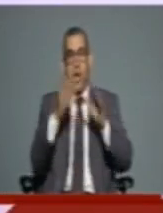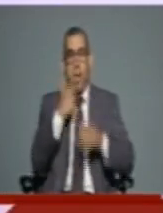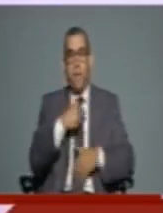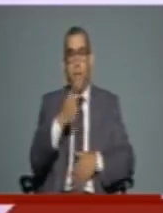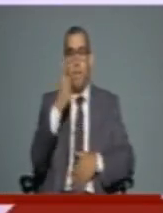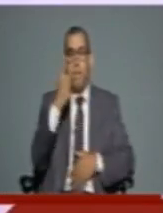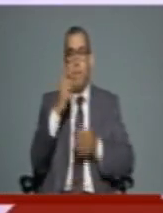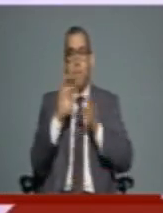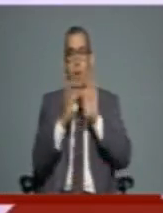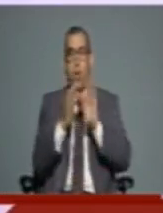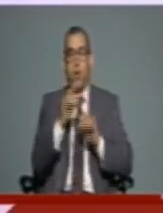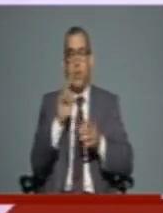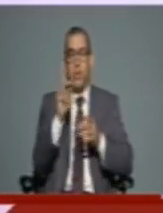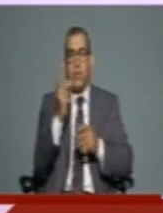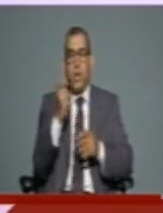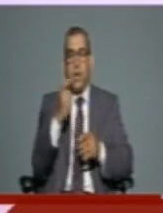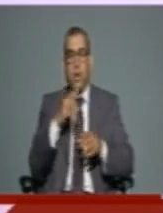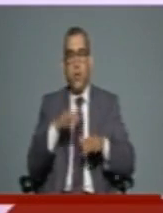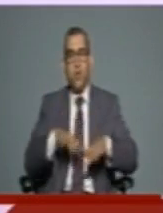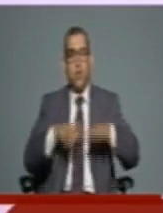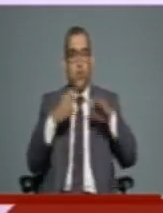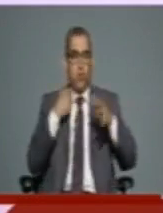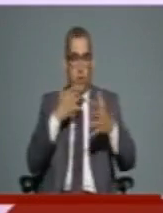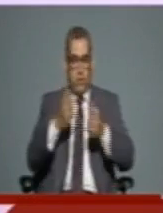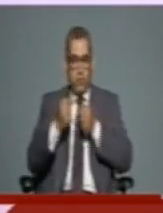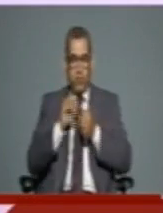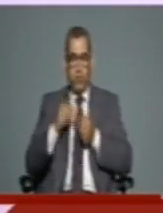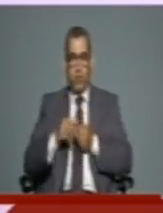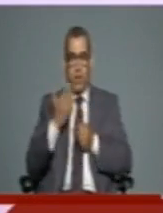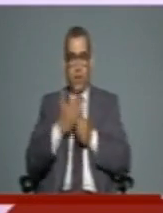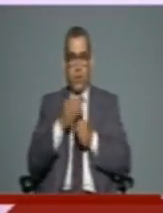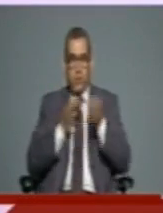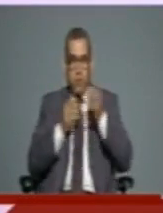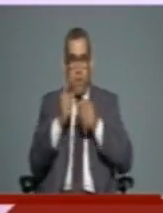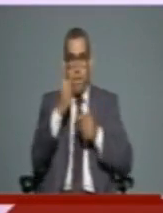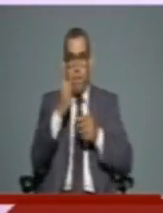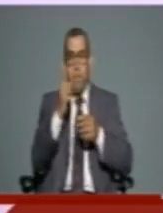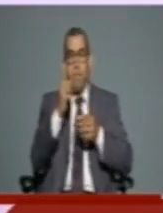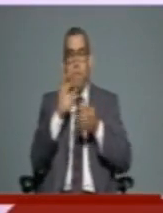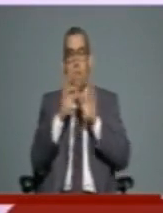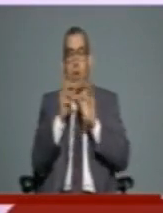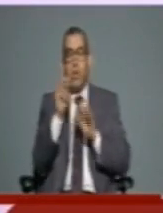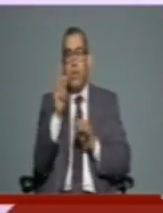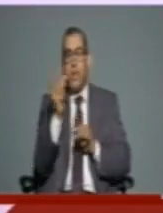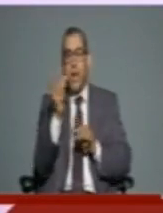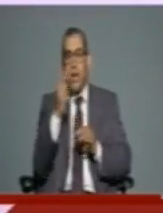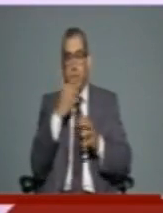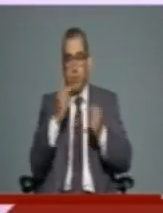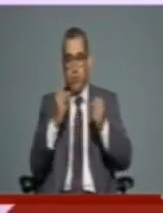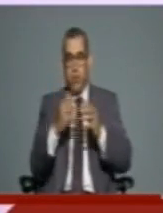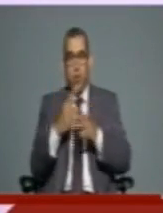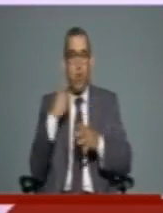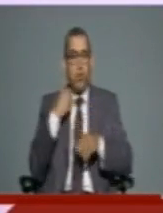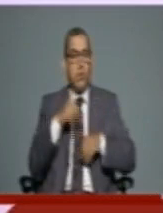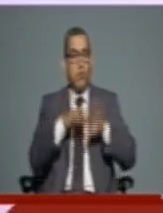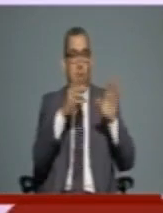مليون طن توفير سنه. مليون طن السنة دي هو عبارة عن